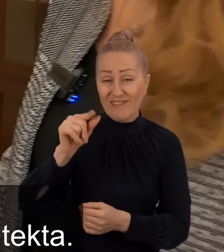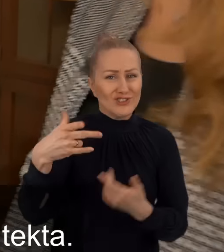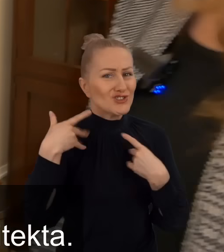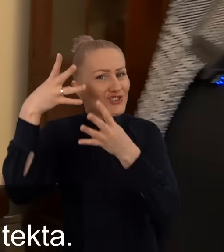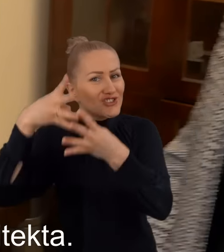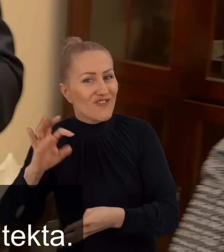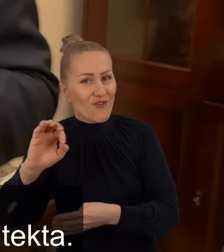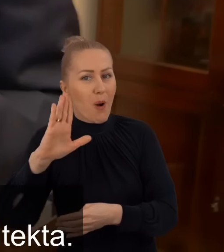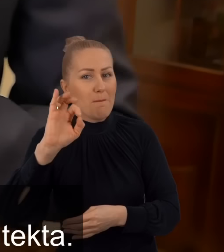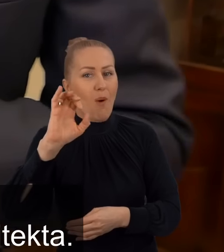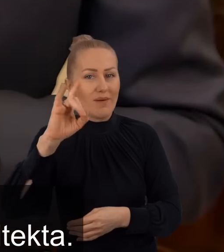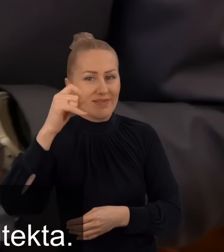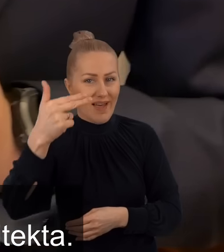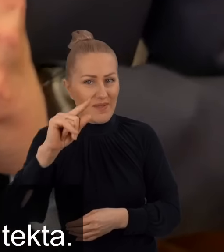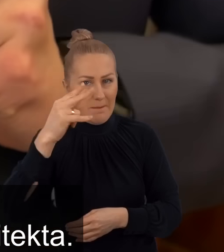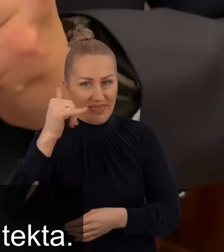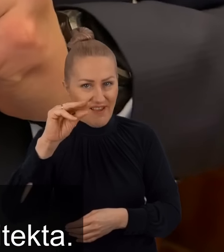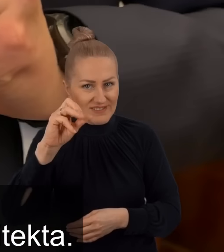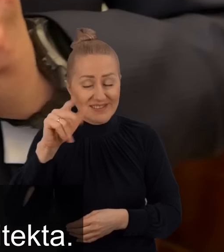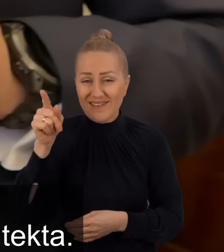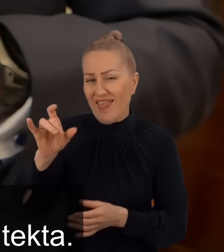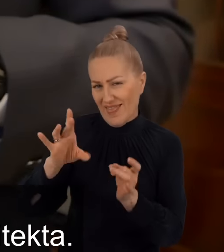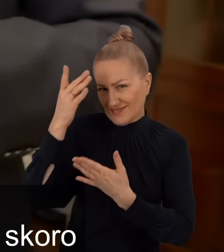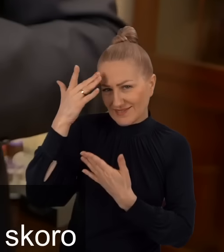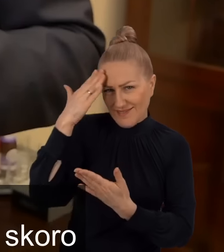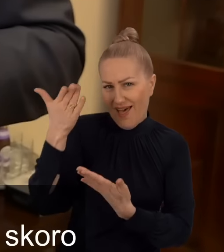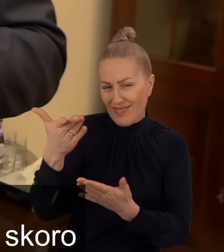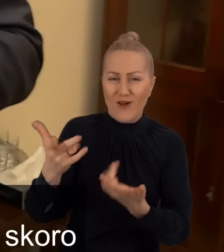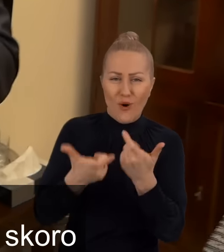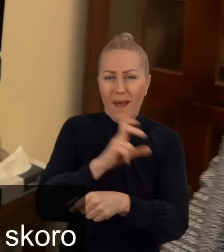budował, projektował, bardzo znanego architekta.